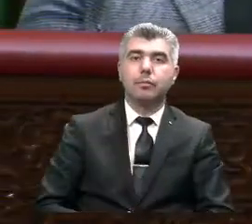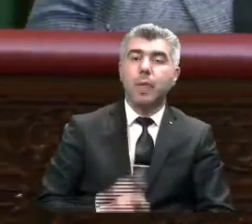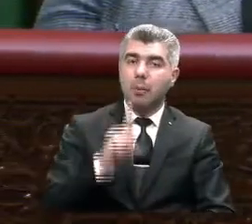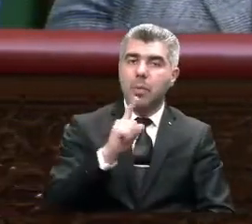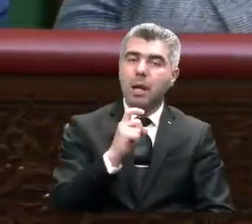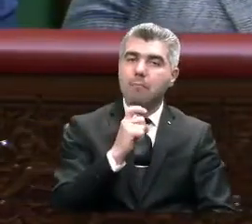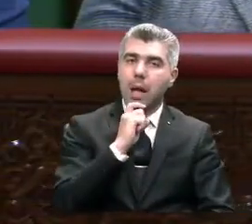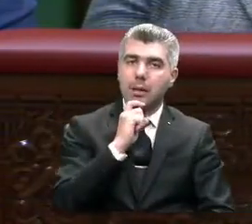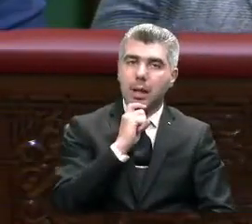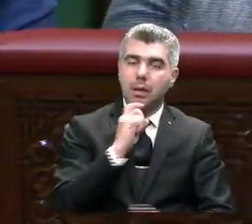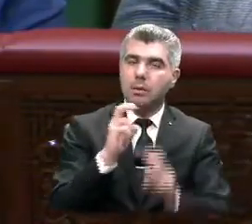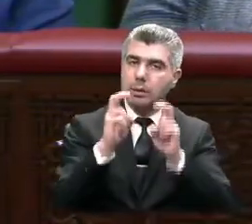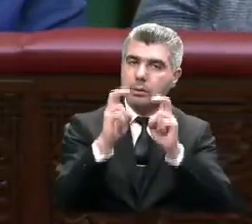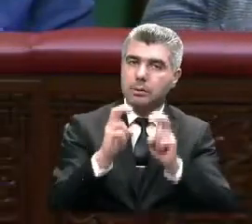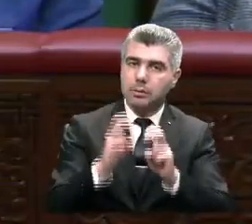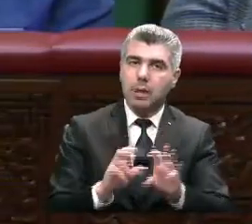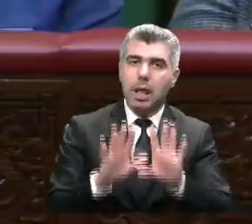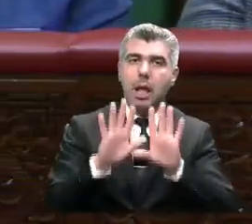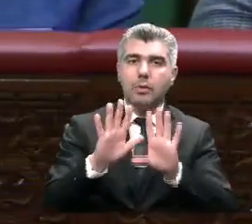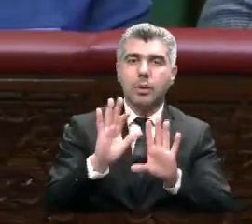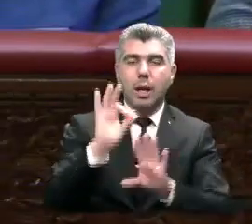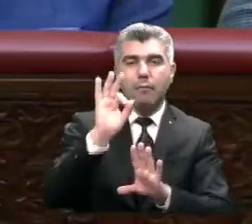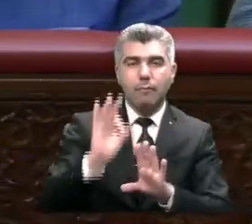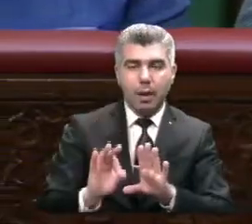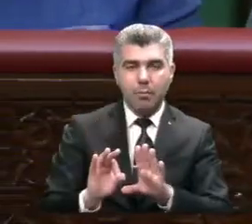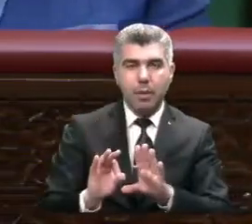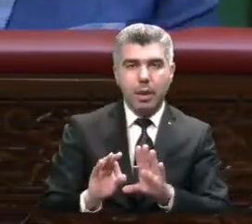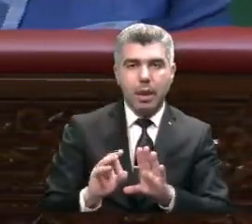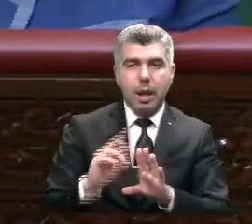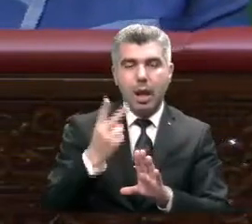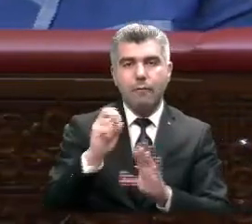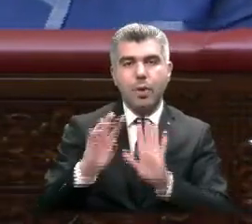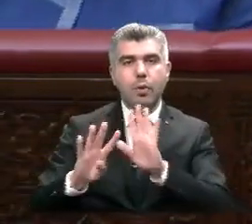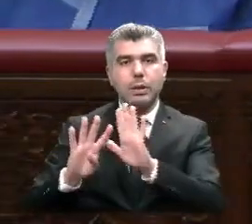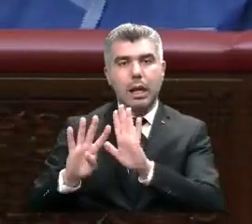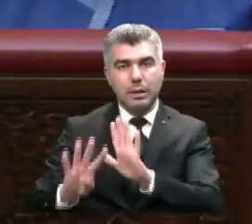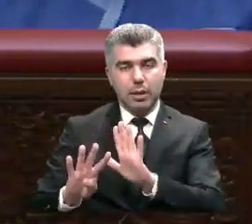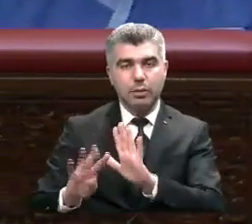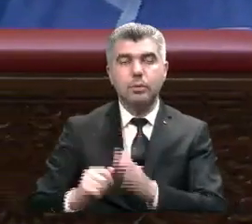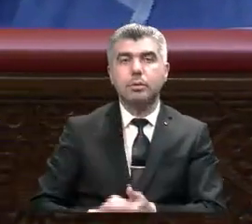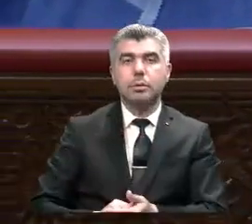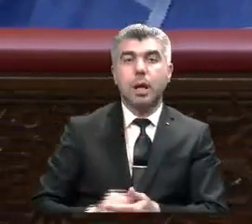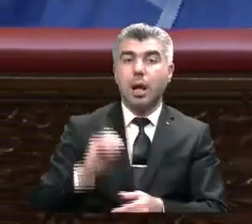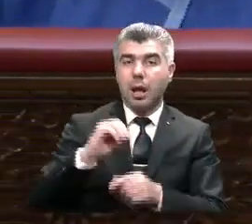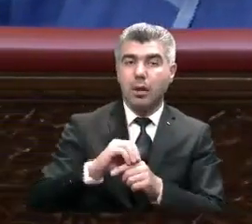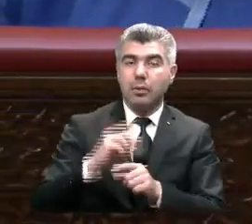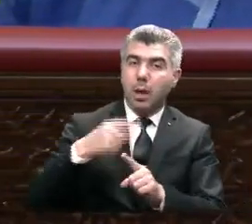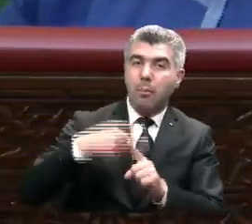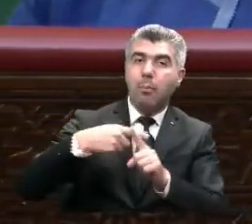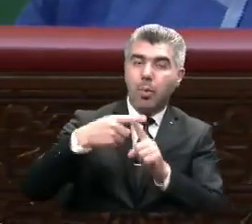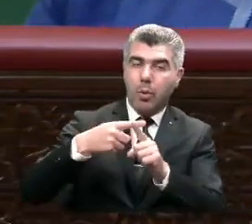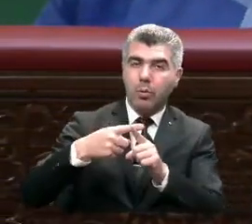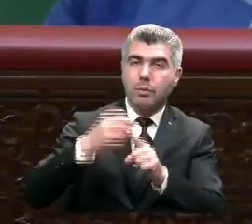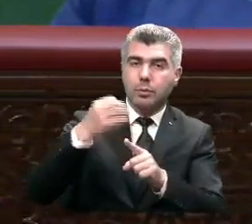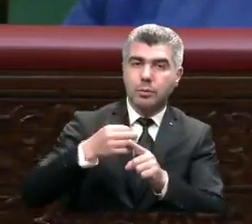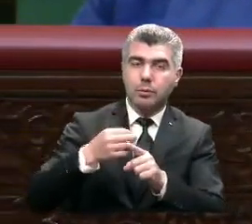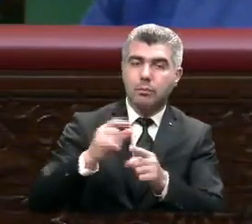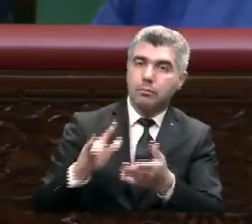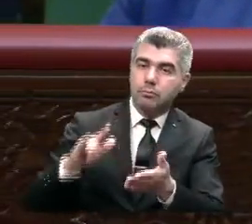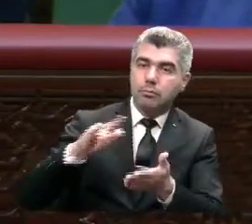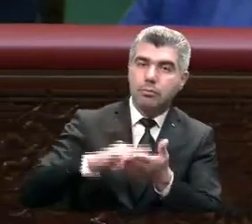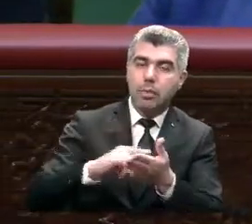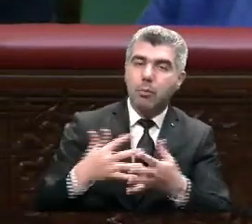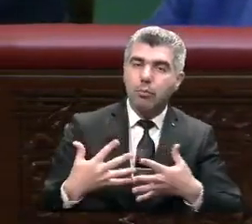تتراجع بنسبه 10% مقارنه بسنه 2019 وتنعم على التعزيز ديال هذا النقل الجوي